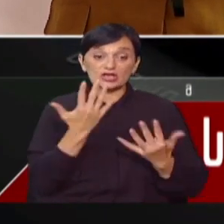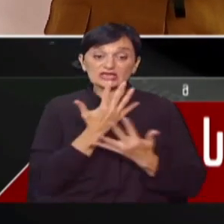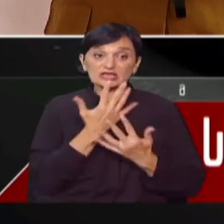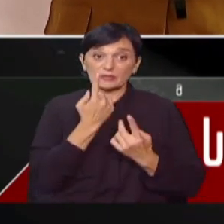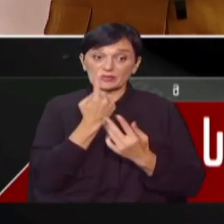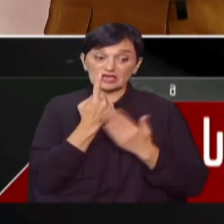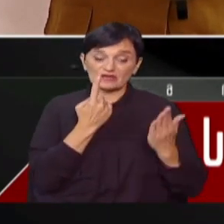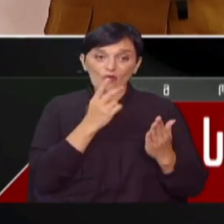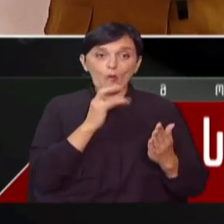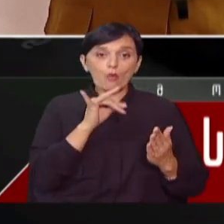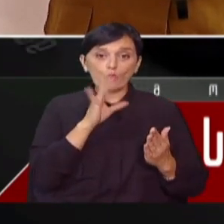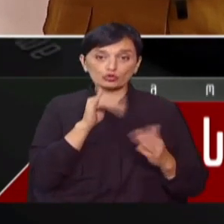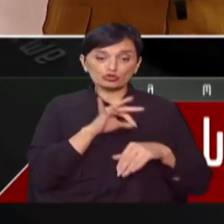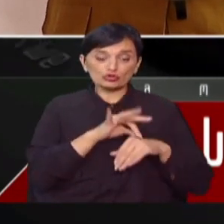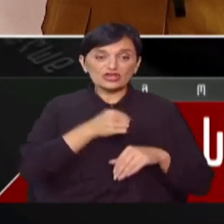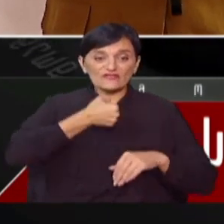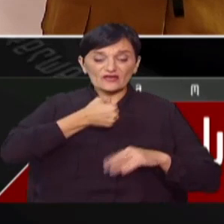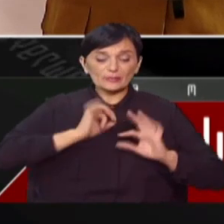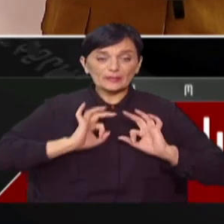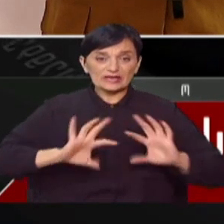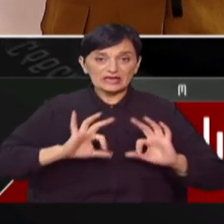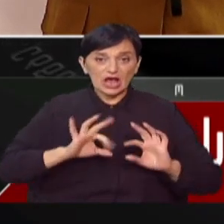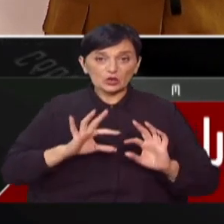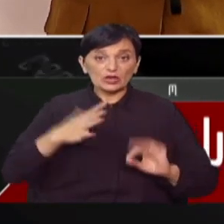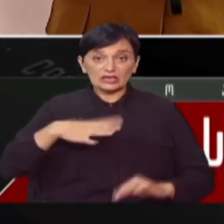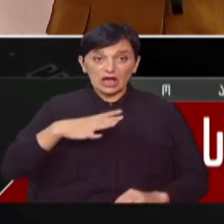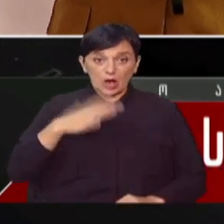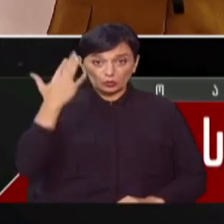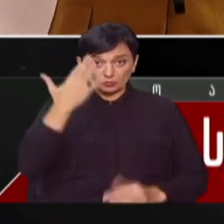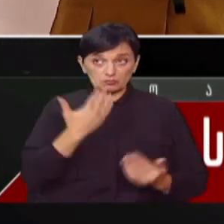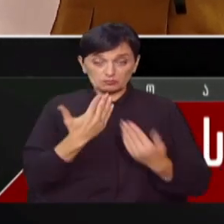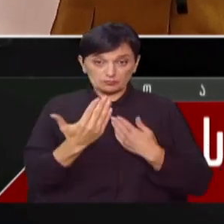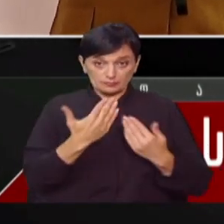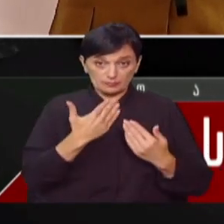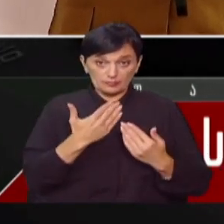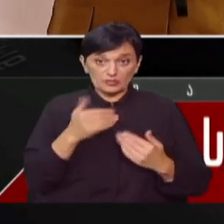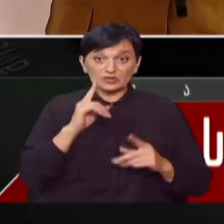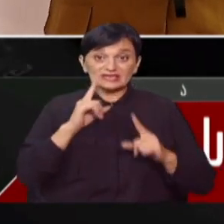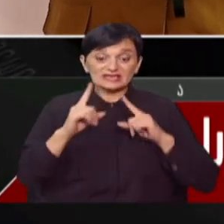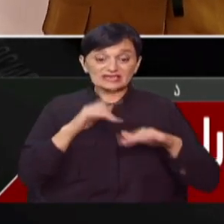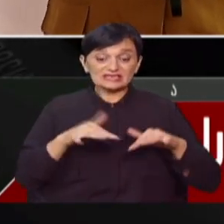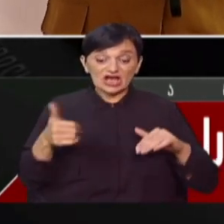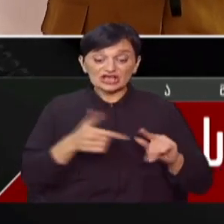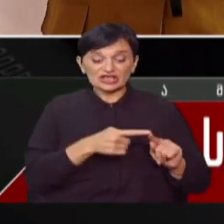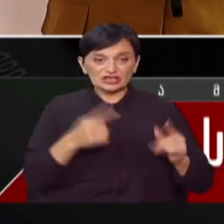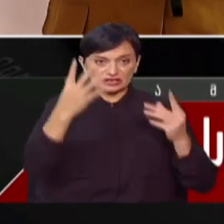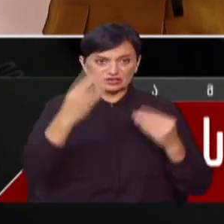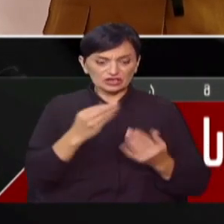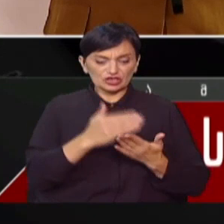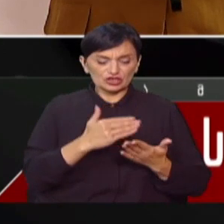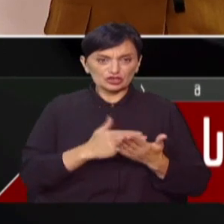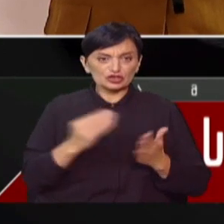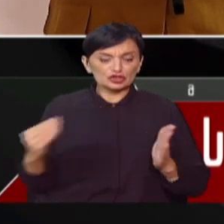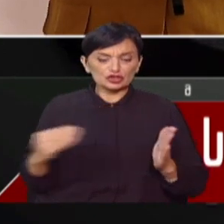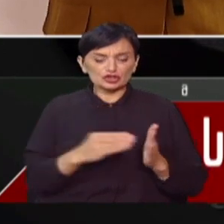ნახევარში თინა ბოკუჩაომ ჩაატარა პრესკონფერენცია და მან მიმართა ქართულ ოცნებას, რომ მიმდინარე სასესიო კვირას დღის წესრიგში შეტანილი